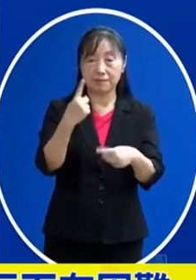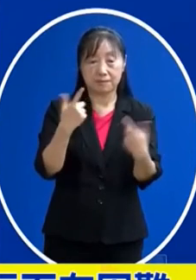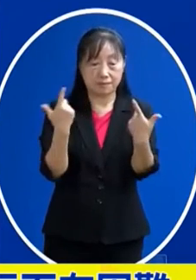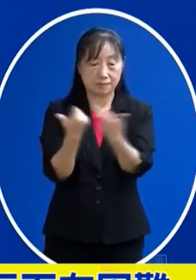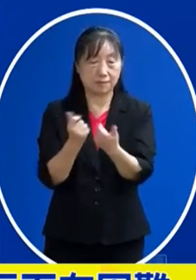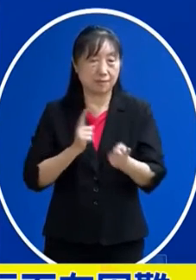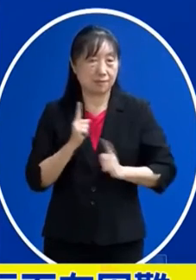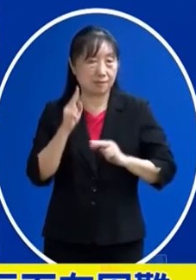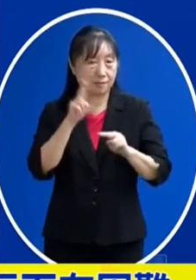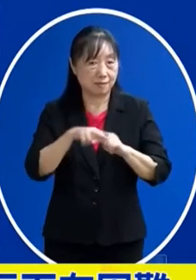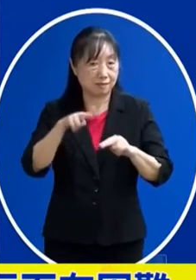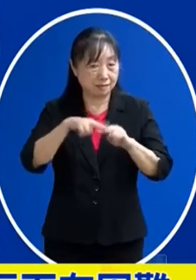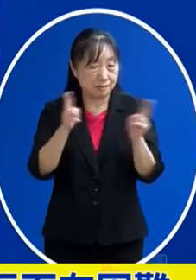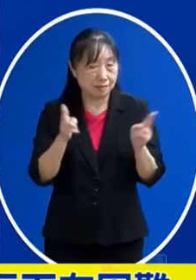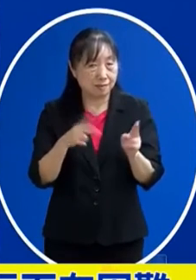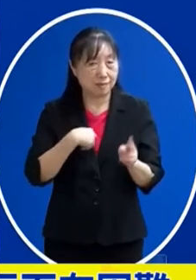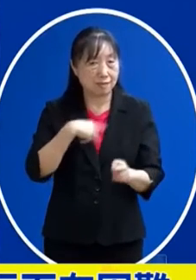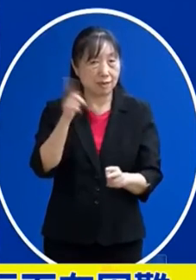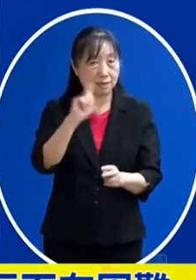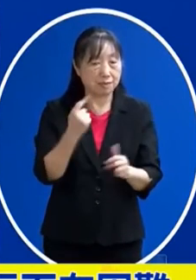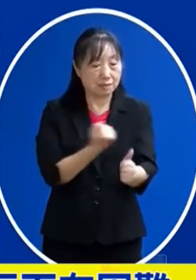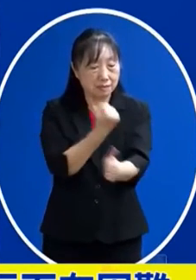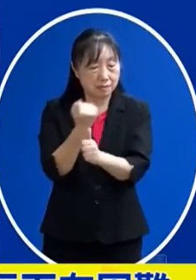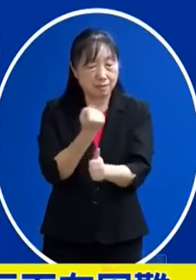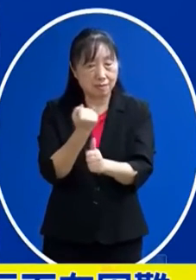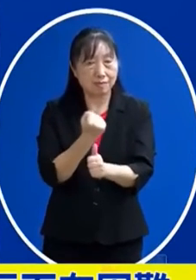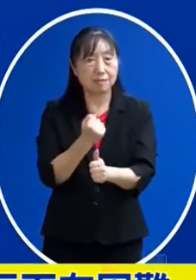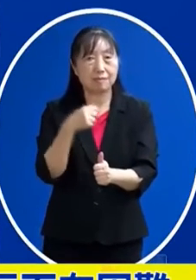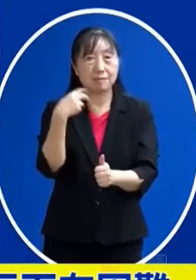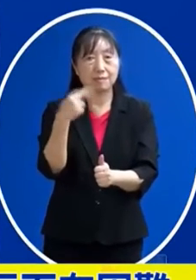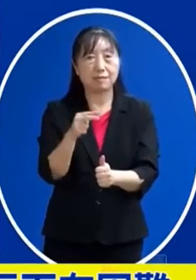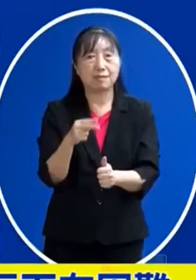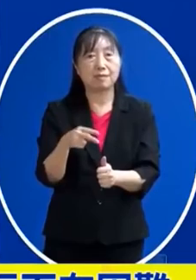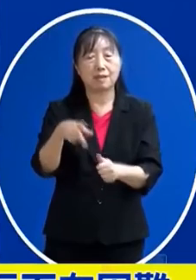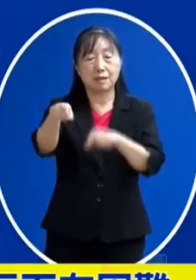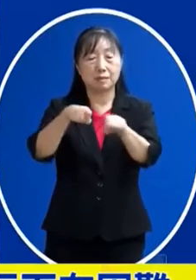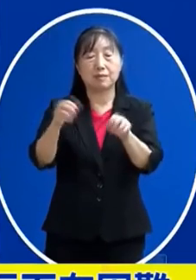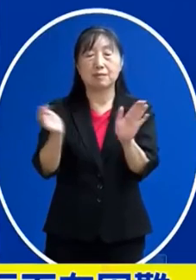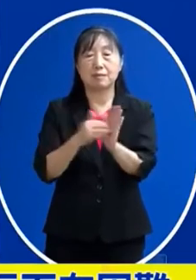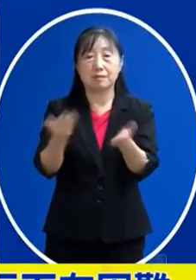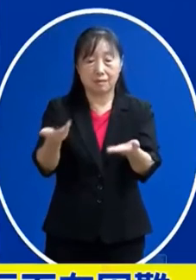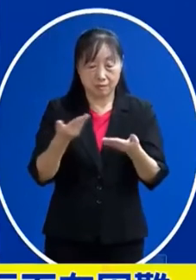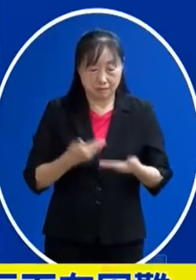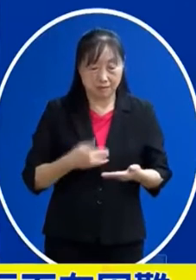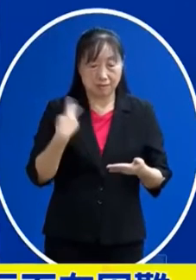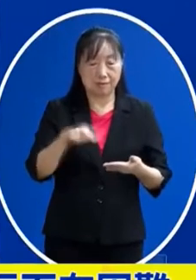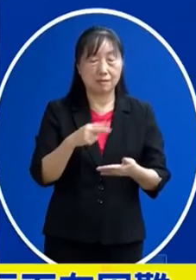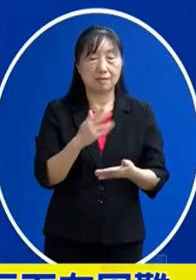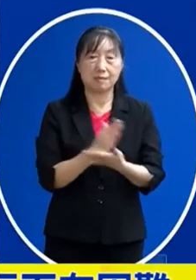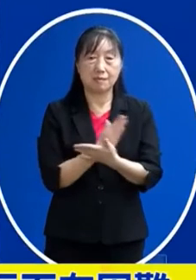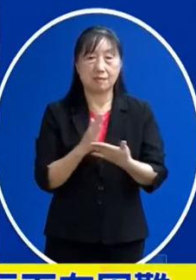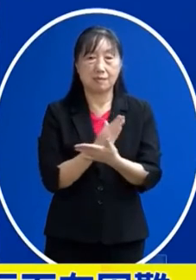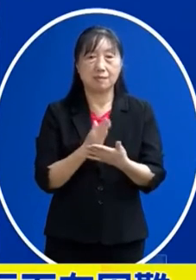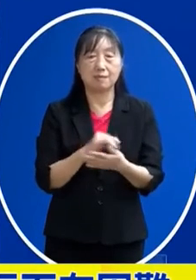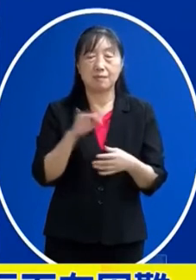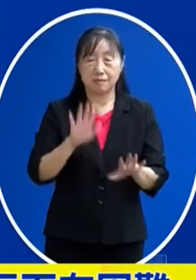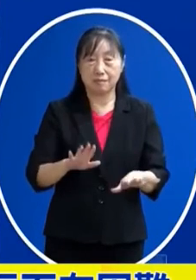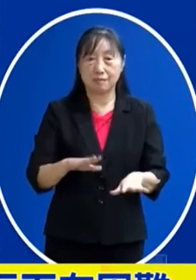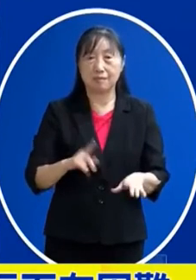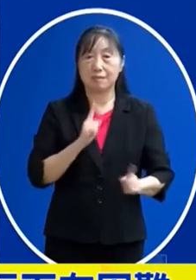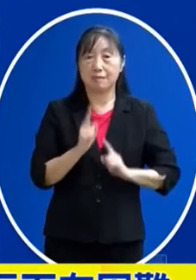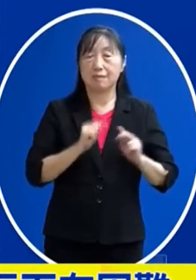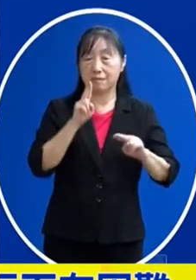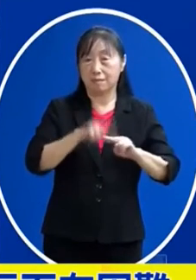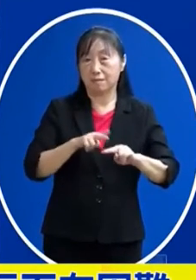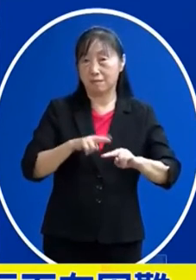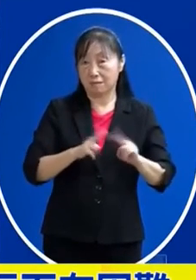由座开放的防疫管理措施，再来提报到指挥中心之后再来讨论。那目前就这个开放自由座但是禁